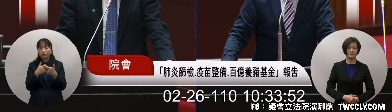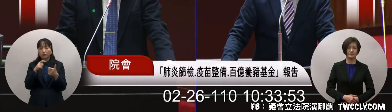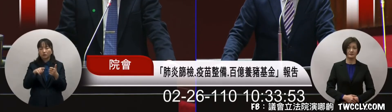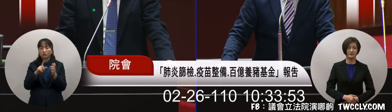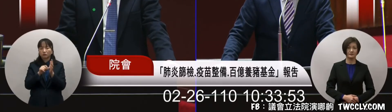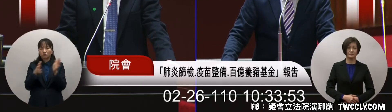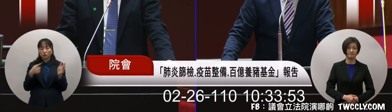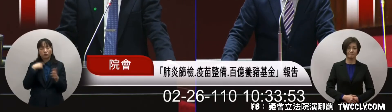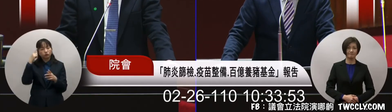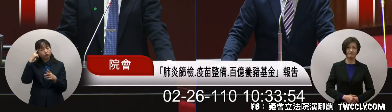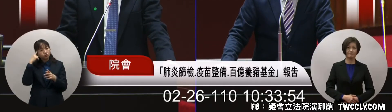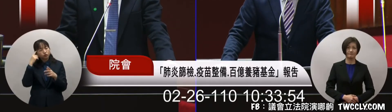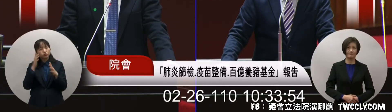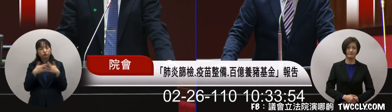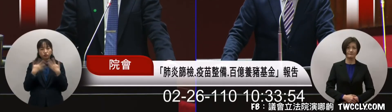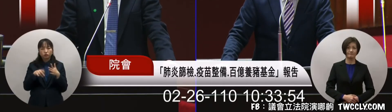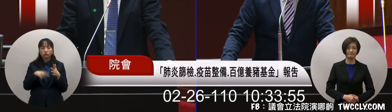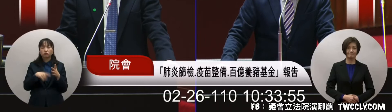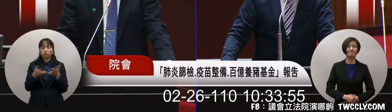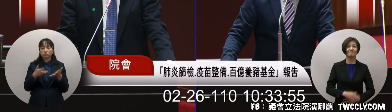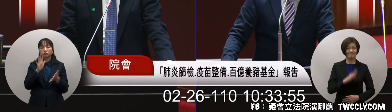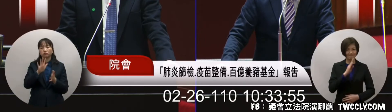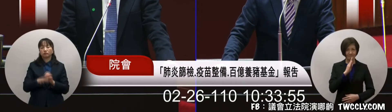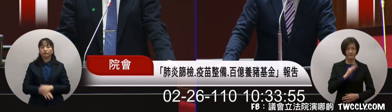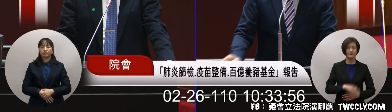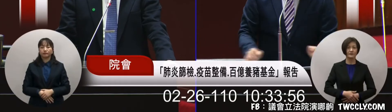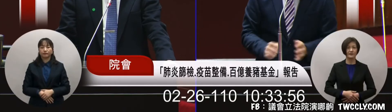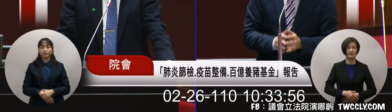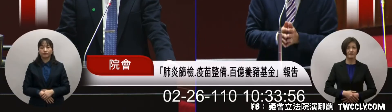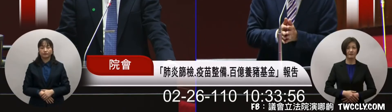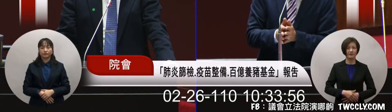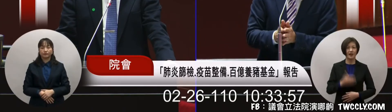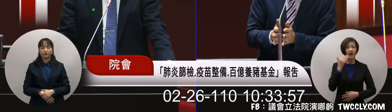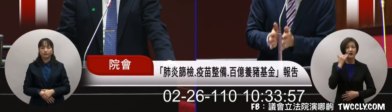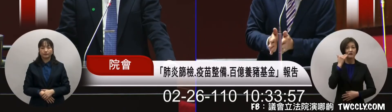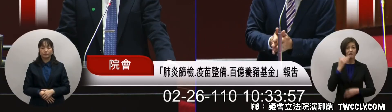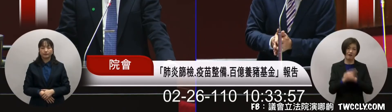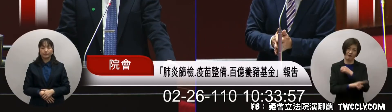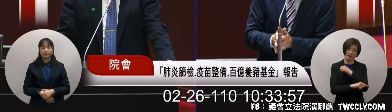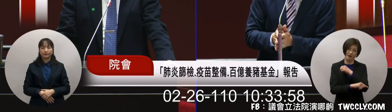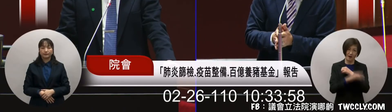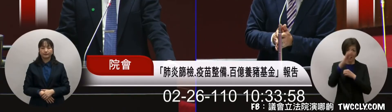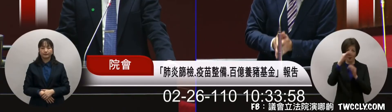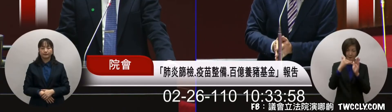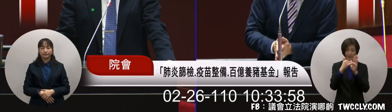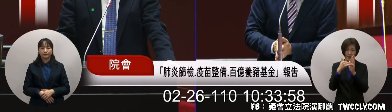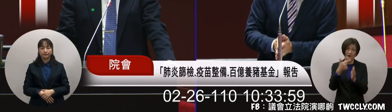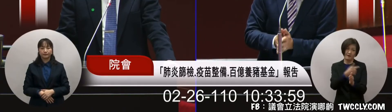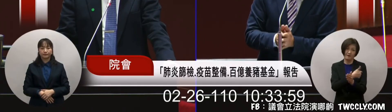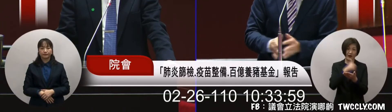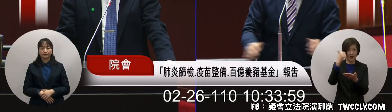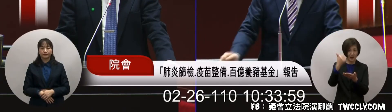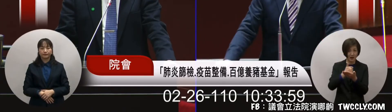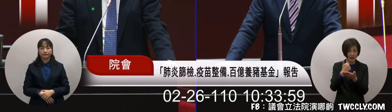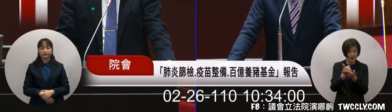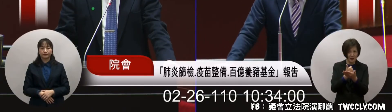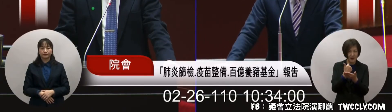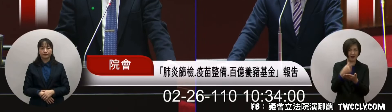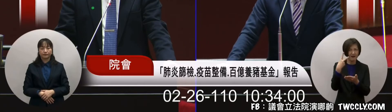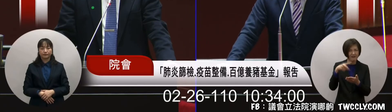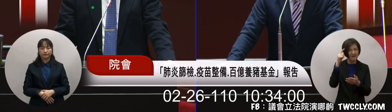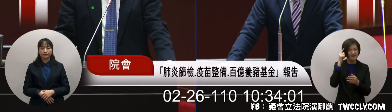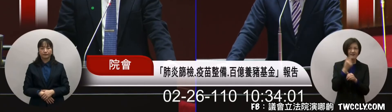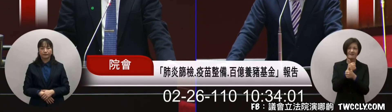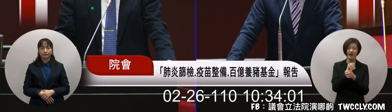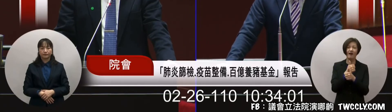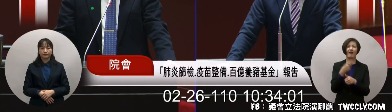时间都一直在思考这问题。 是。那所以如果在最后的疫苗抵达的最后几天，以及您在思考里面，我们还是郑重